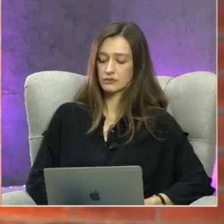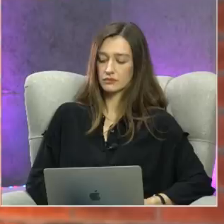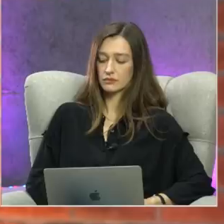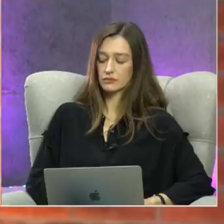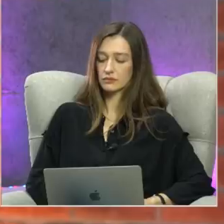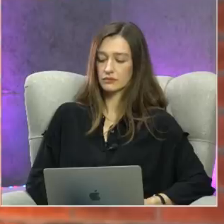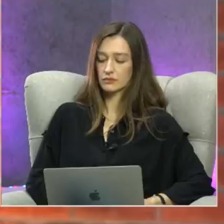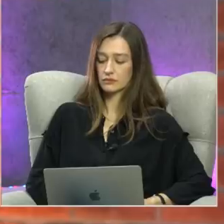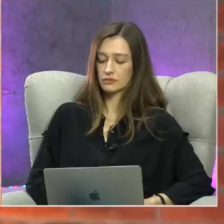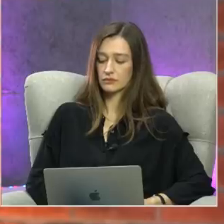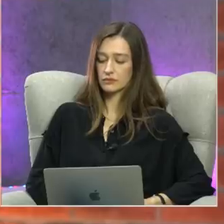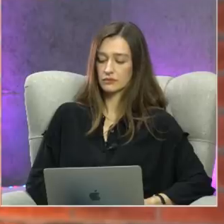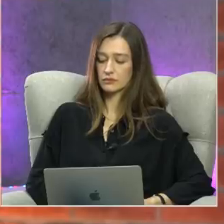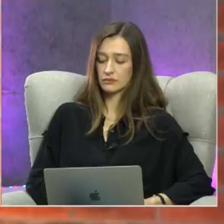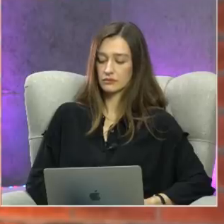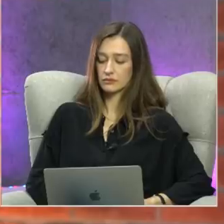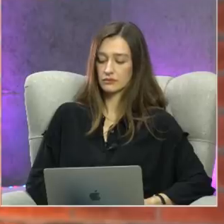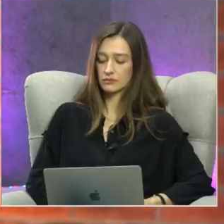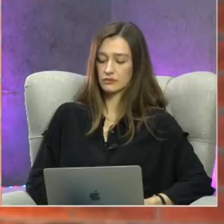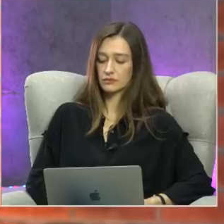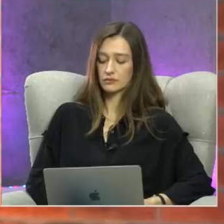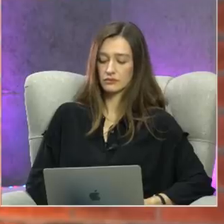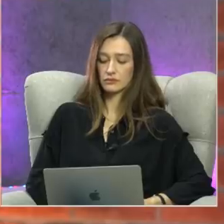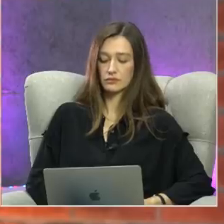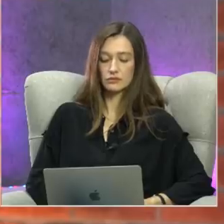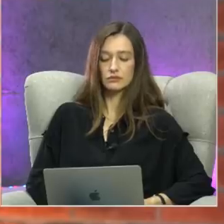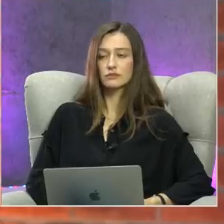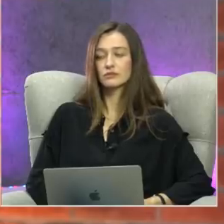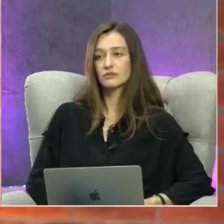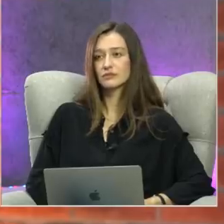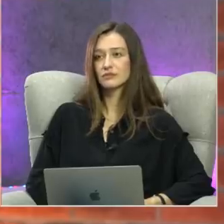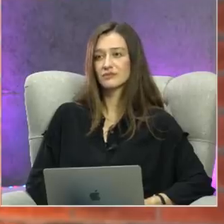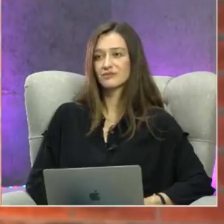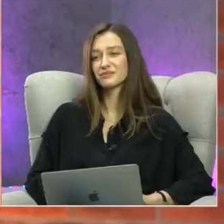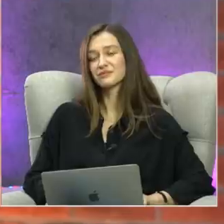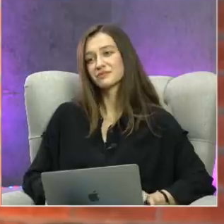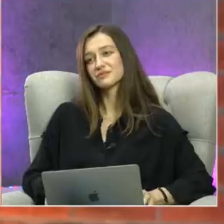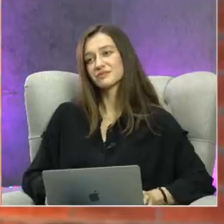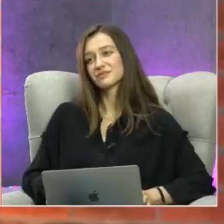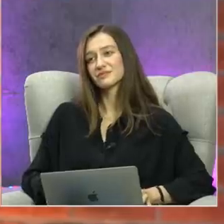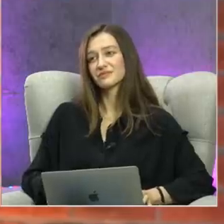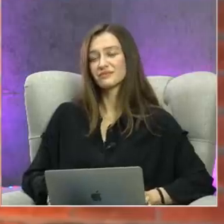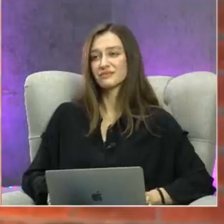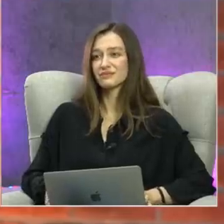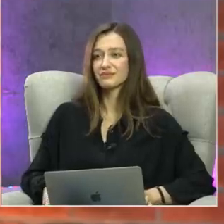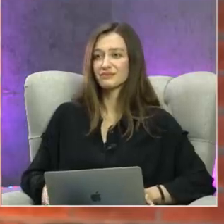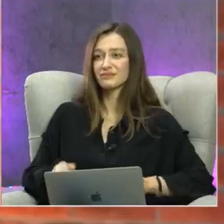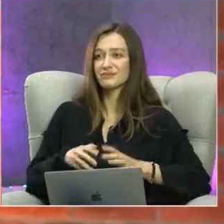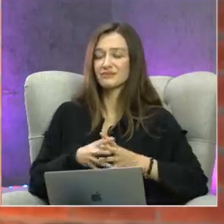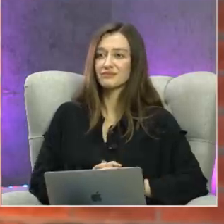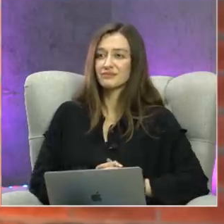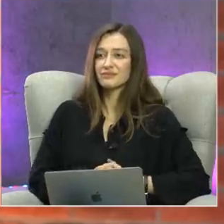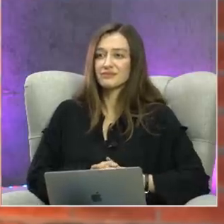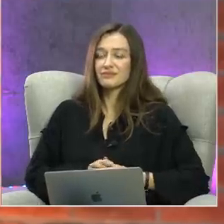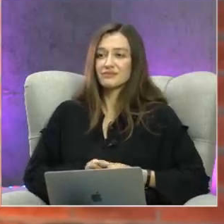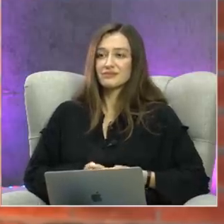çocukları izleyin önce. Çocuklar nasıl yaklaşıyorlar o hayvanlara? Sizi temin ederim Türkiye'de ısırınca öldüren örümcek.